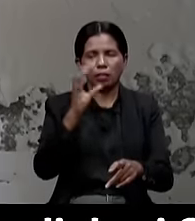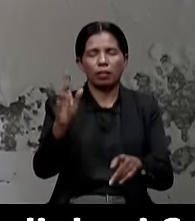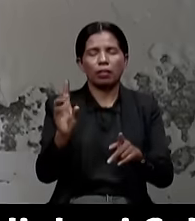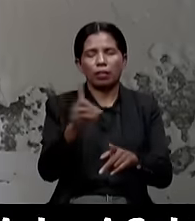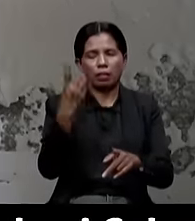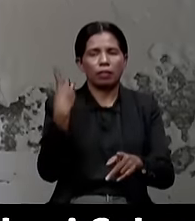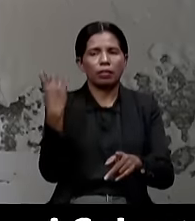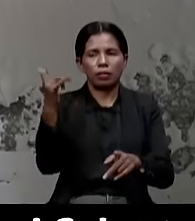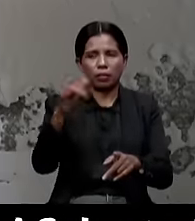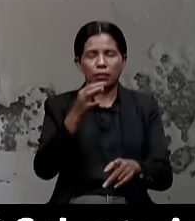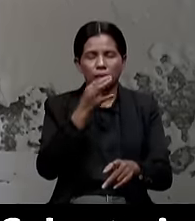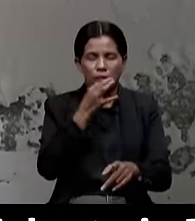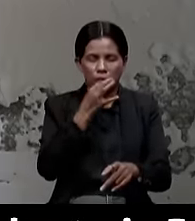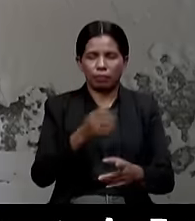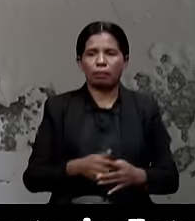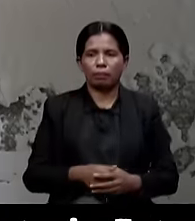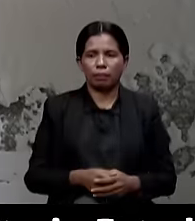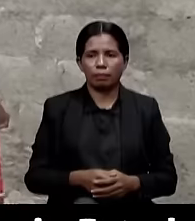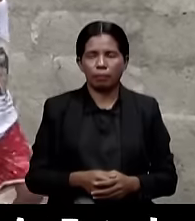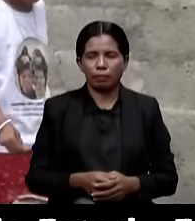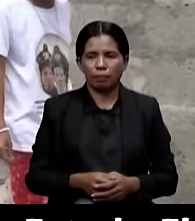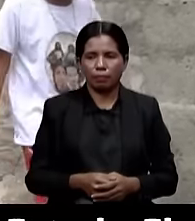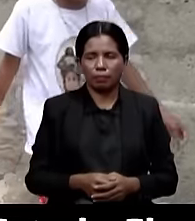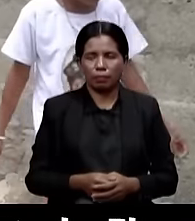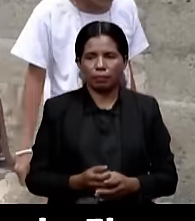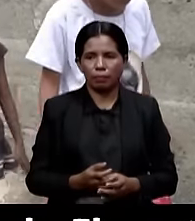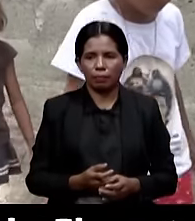bisu sira mo mat bisu ida ne re.